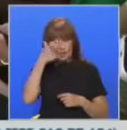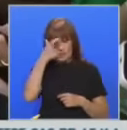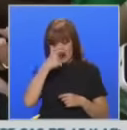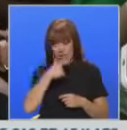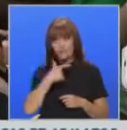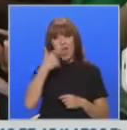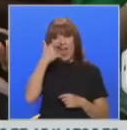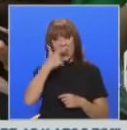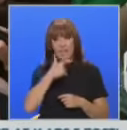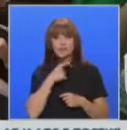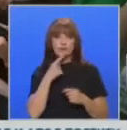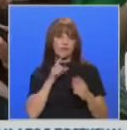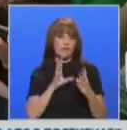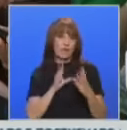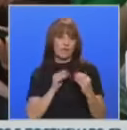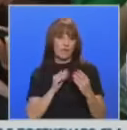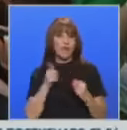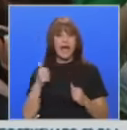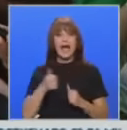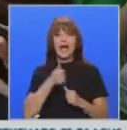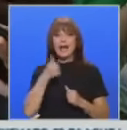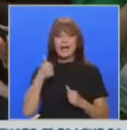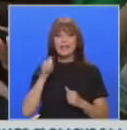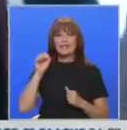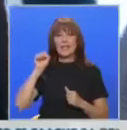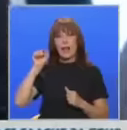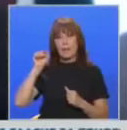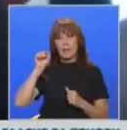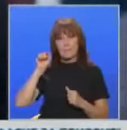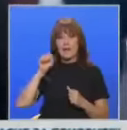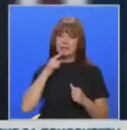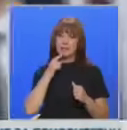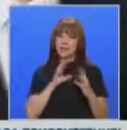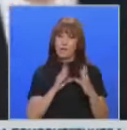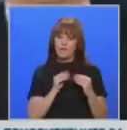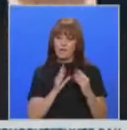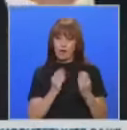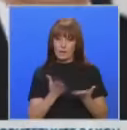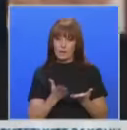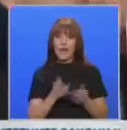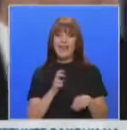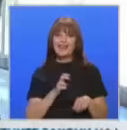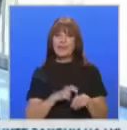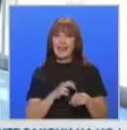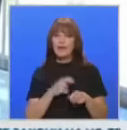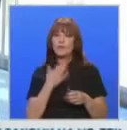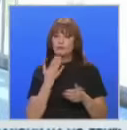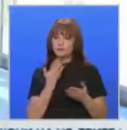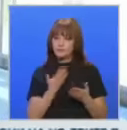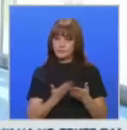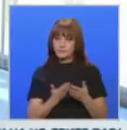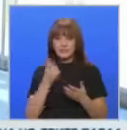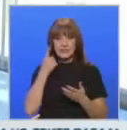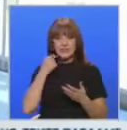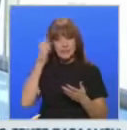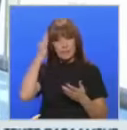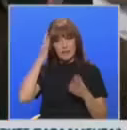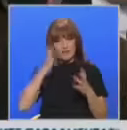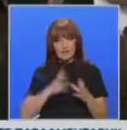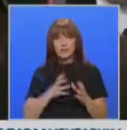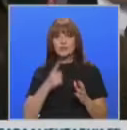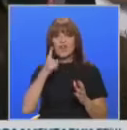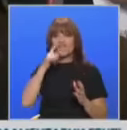лично, лидерите на партиите си говорят. Пред журналисти премиерът Денков заяви, че за правителството най-важната